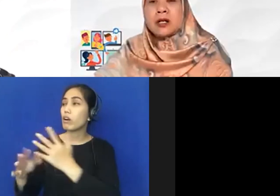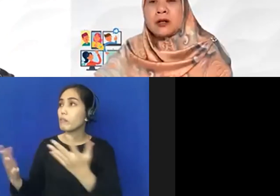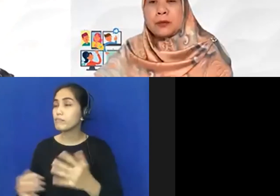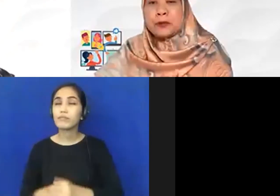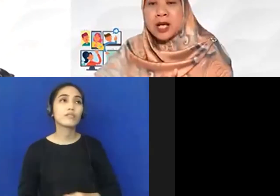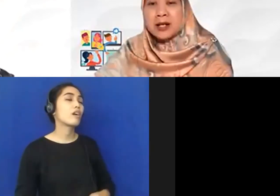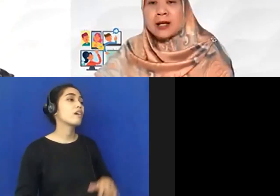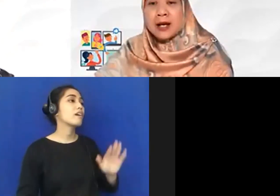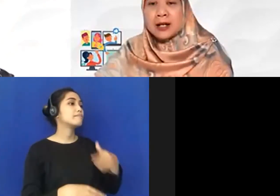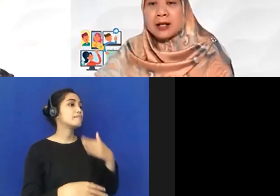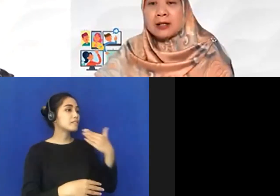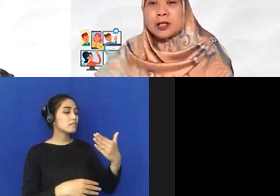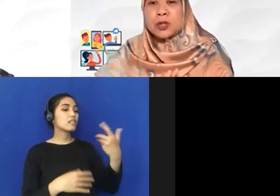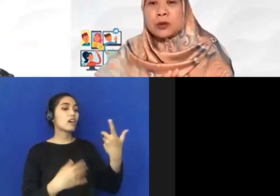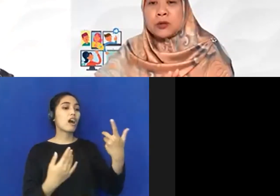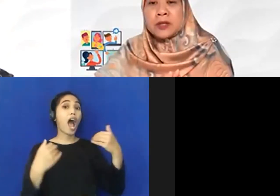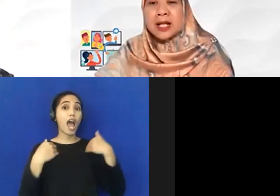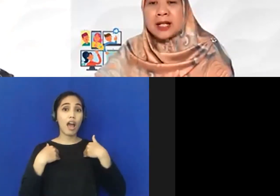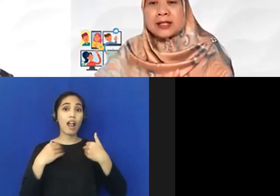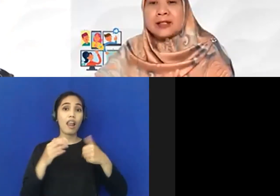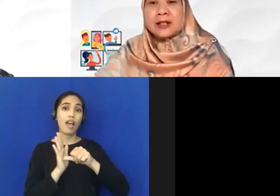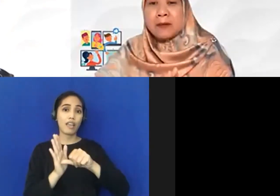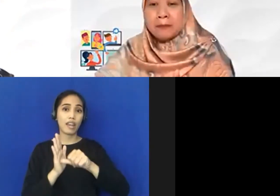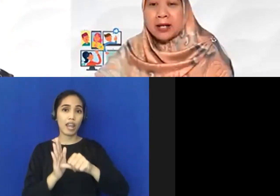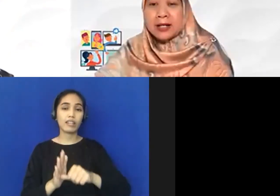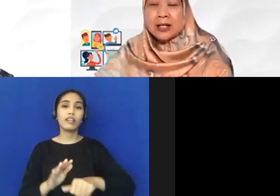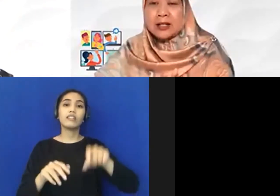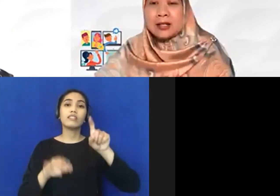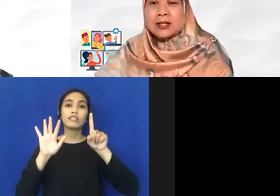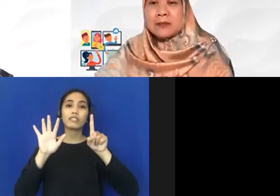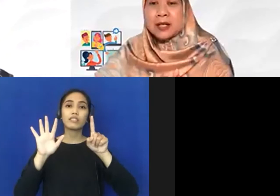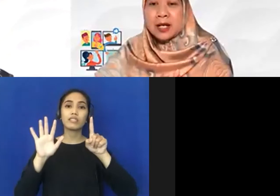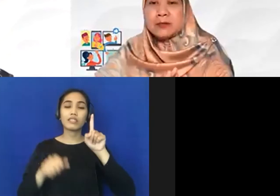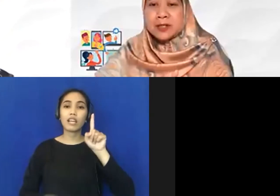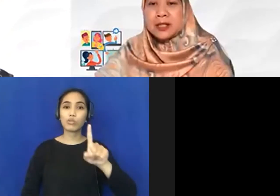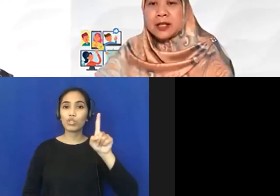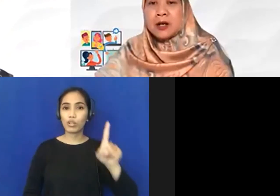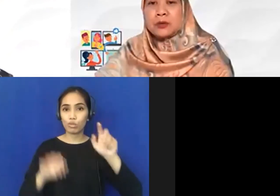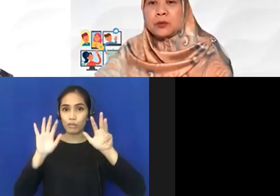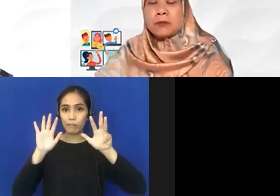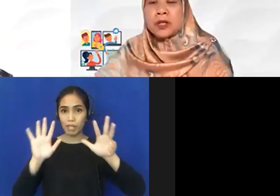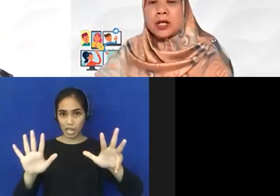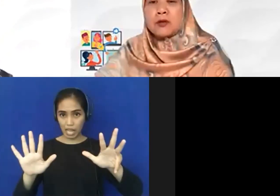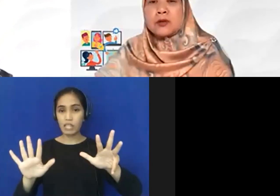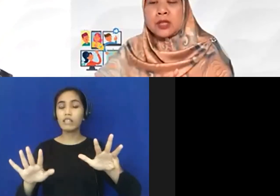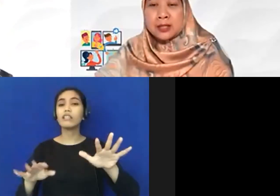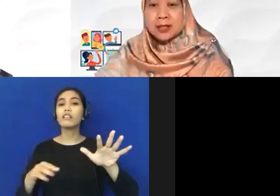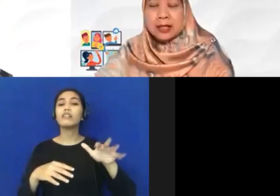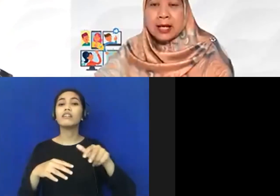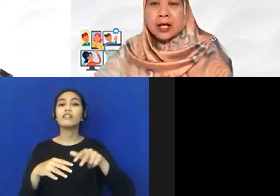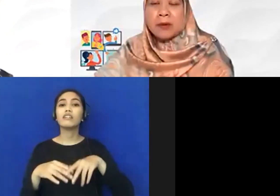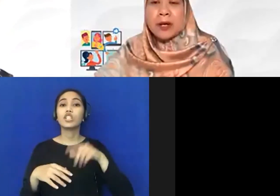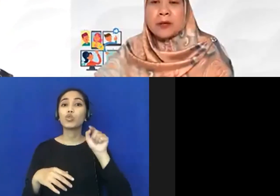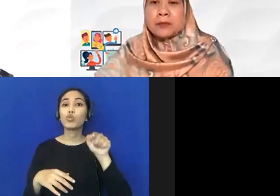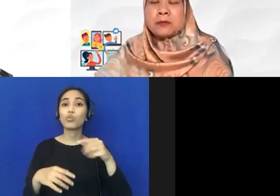kami mempunyai layanan di 119 extension 8, ini kerjasama dengan HIMSI ya, untuk memberikan